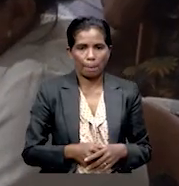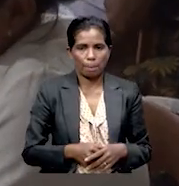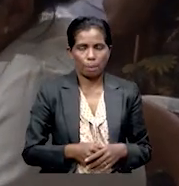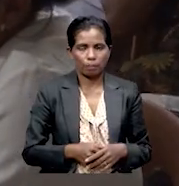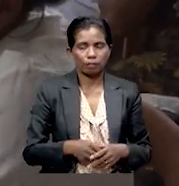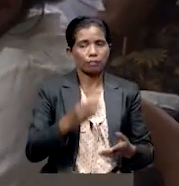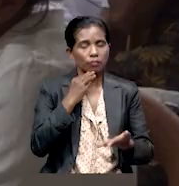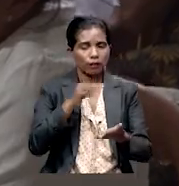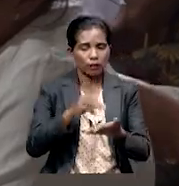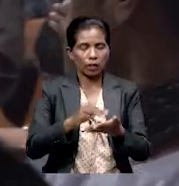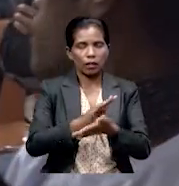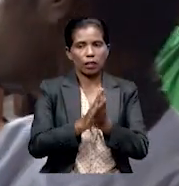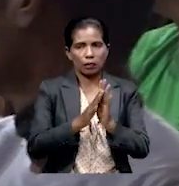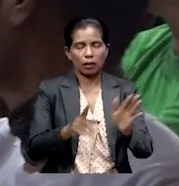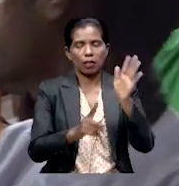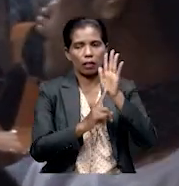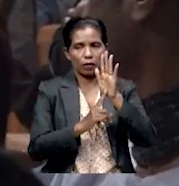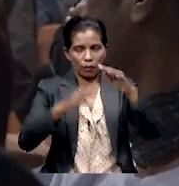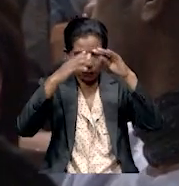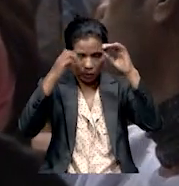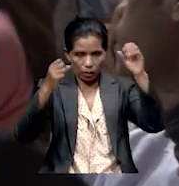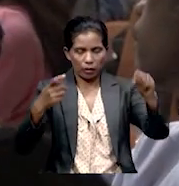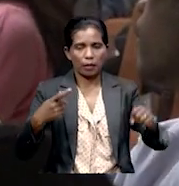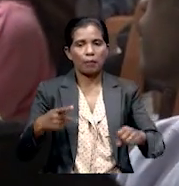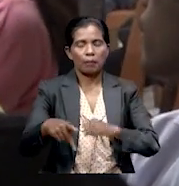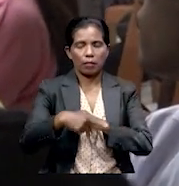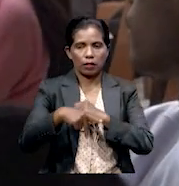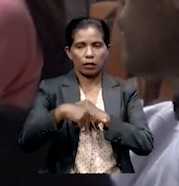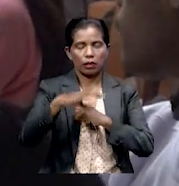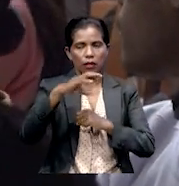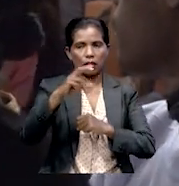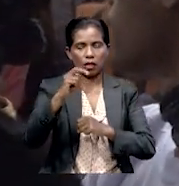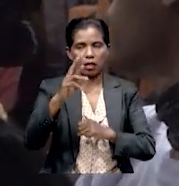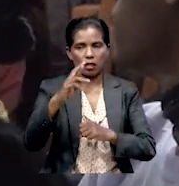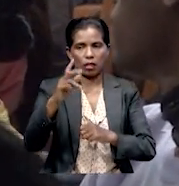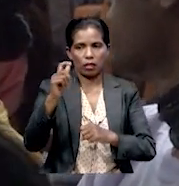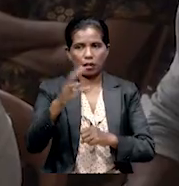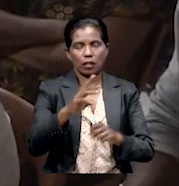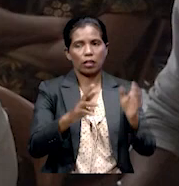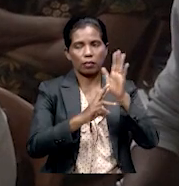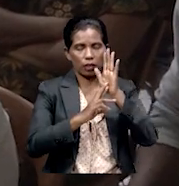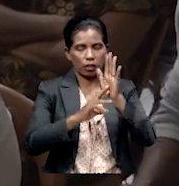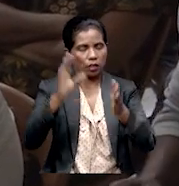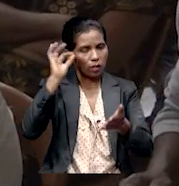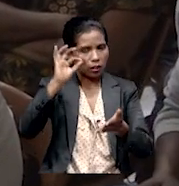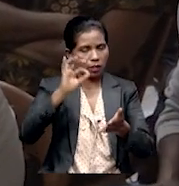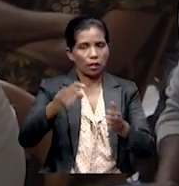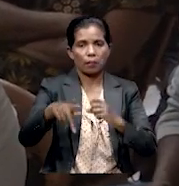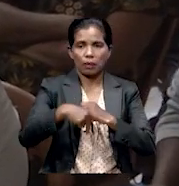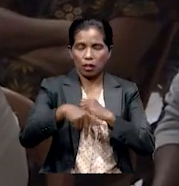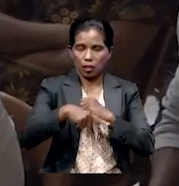Mensajeng damene hato husi presiden partidu sinerte Kairala sanus maung nebe representa husi sekretaru jeral partidu